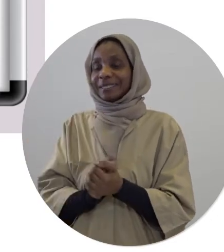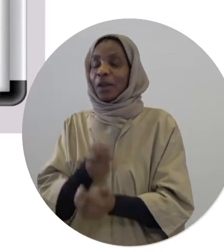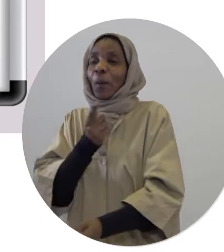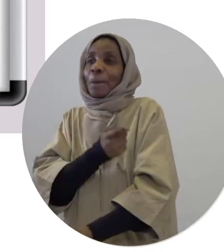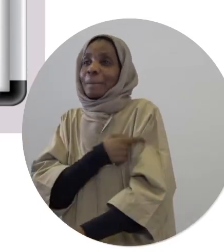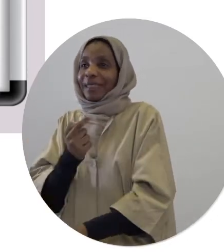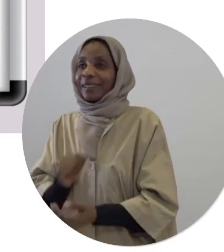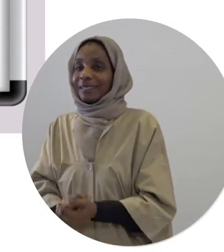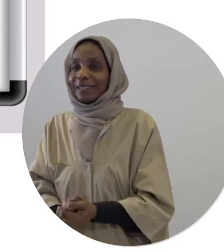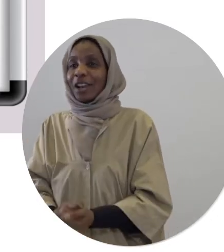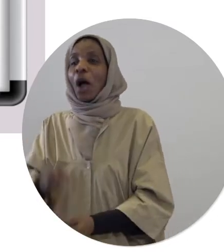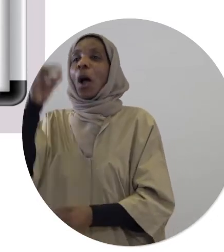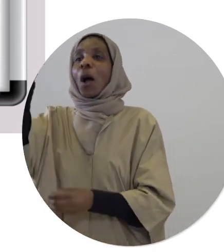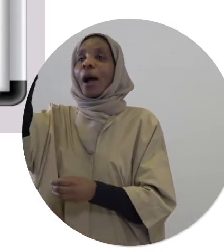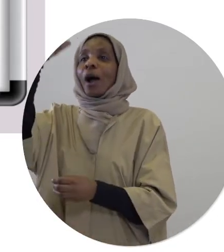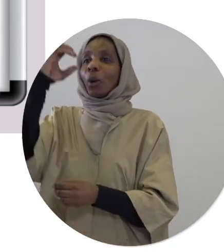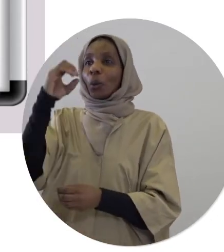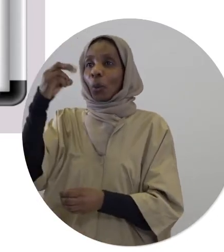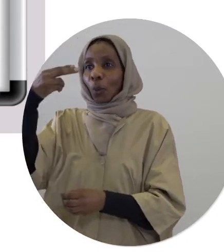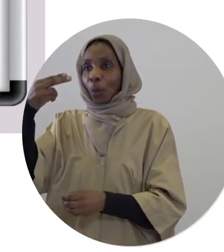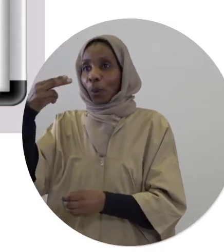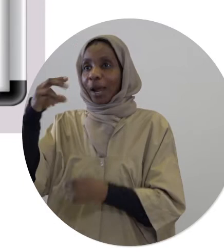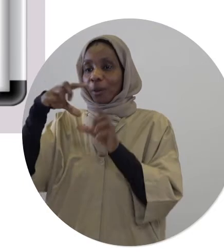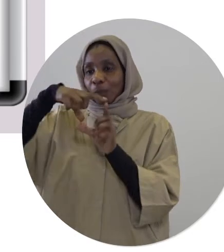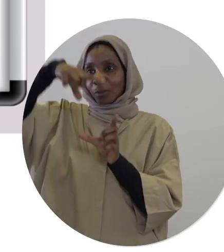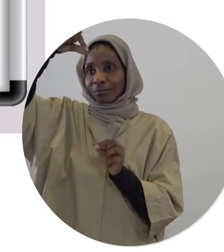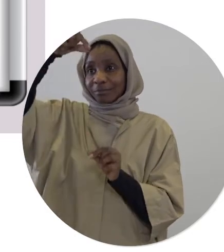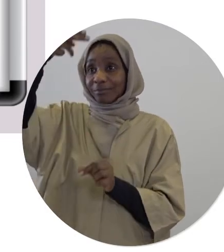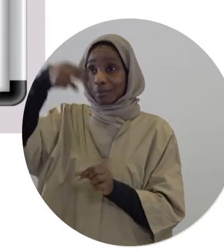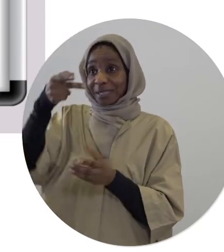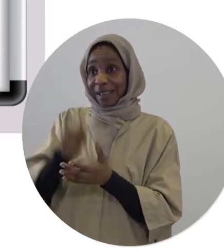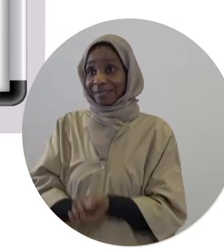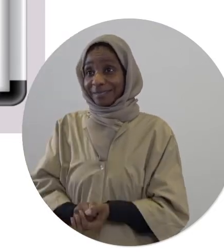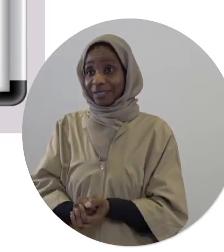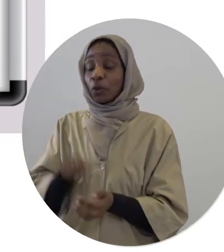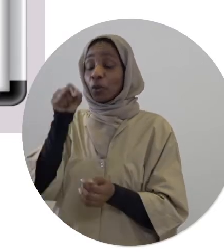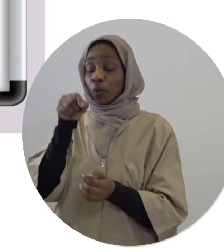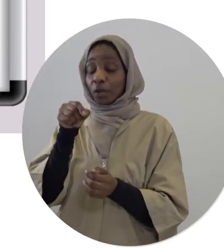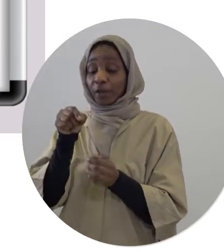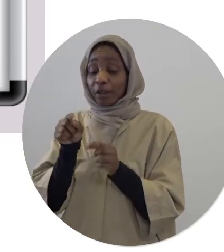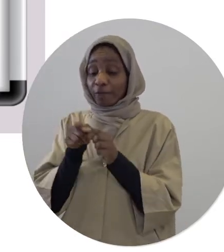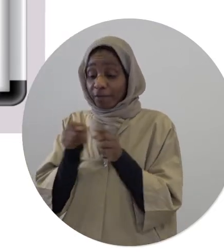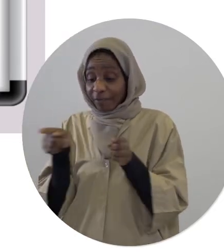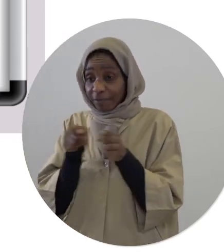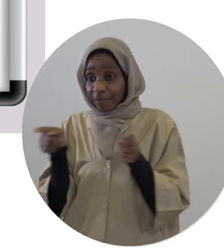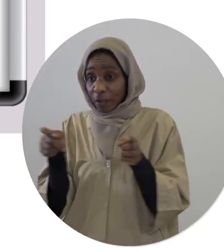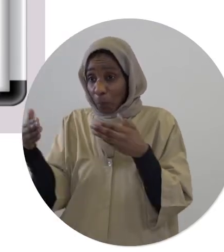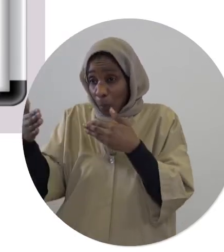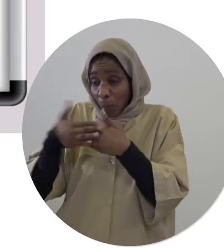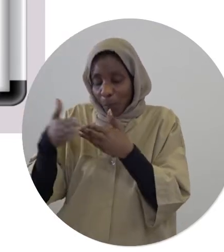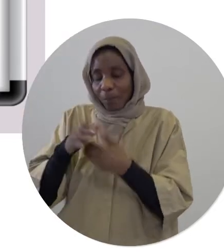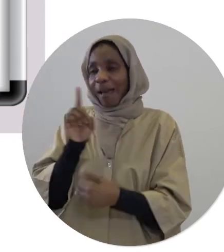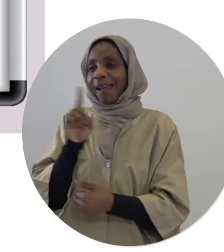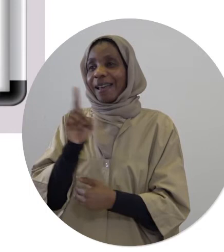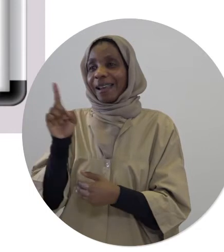المثال كحول البنزايل، هناك فاصل بين الهيدروكسيل وحلقة